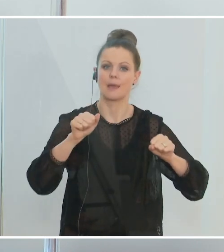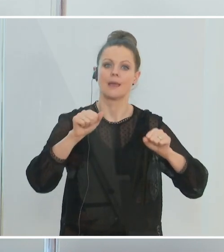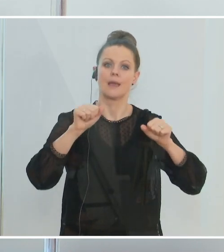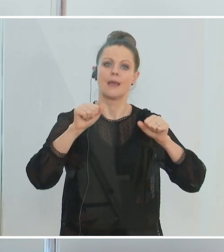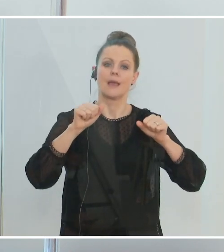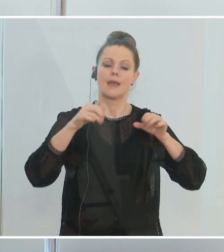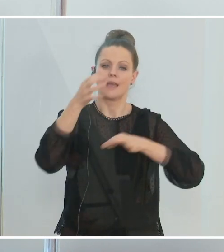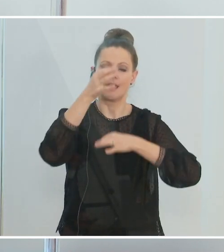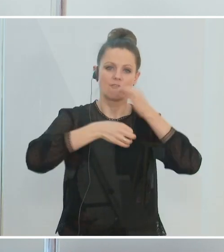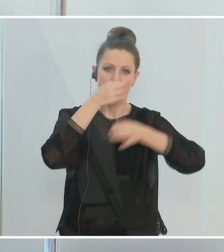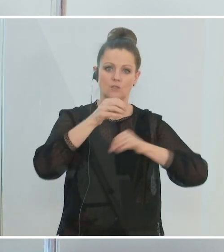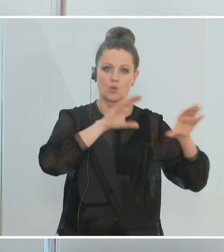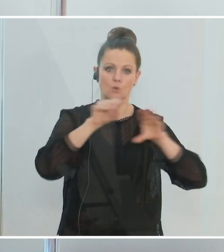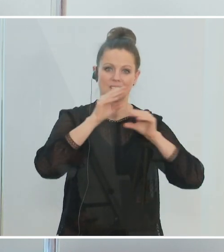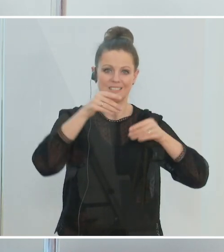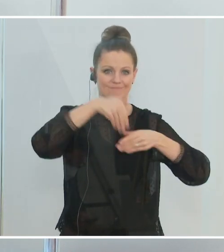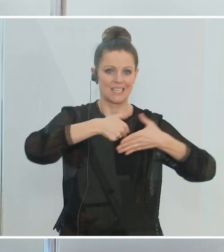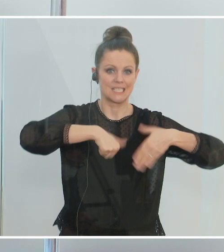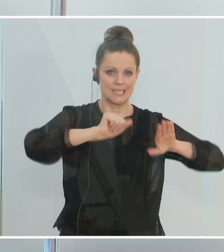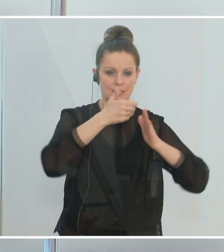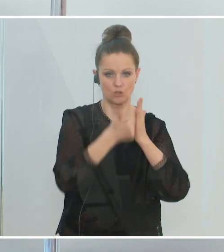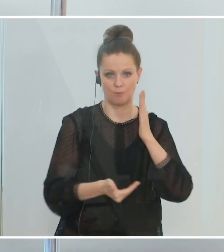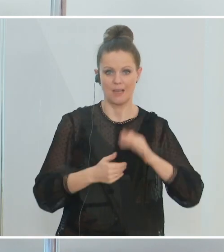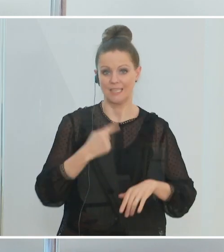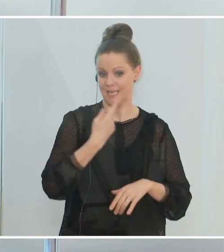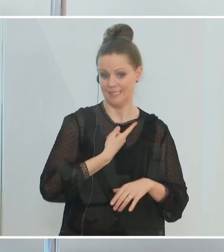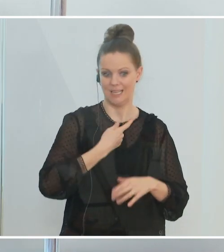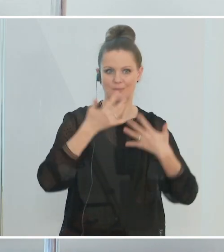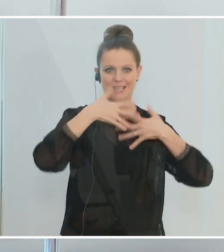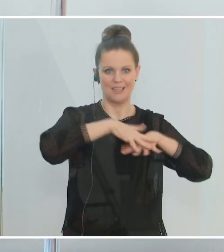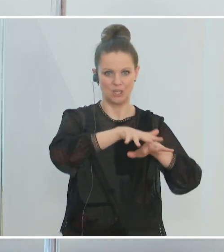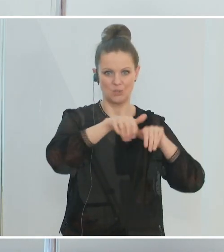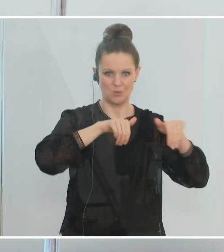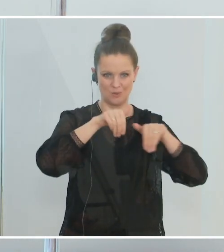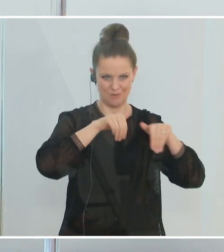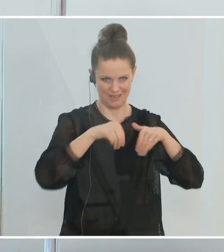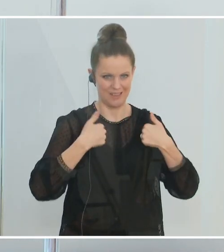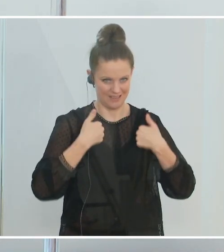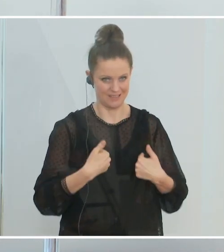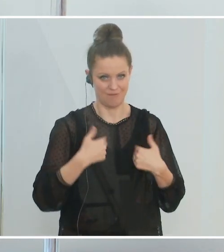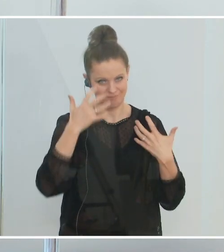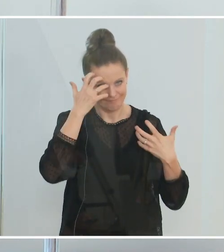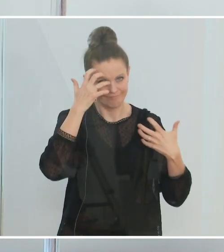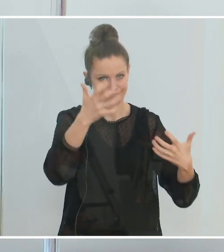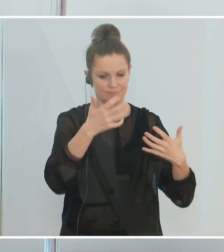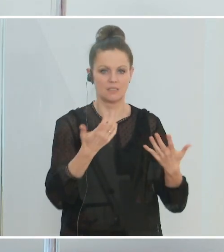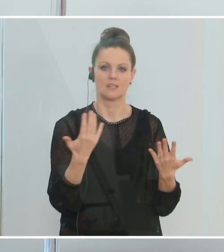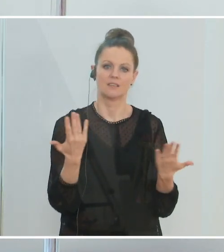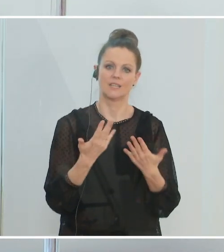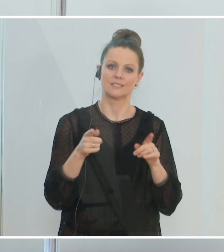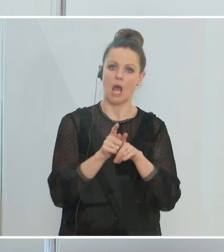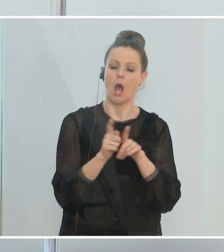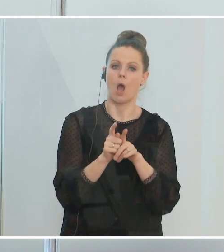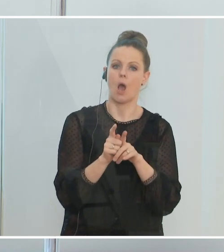verschiedenen Sprachen übersetzt haben. Jetzt bin ich als Integrationsministerin natürlich immer ein Fan davon, dass man einfach